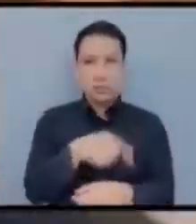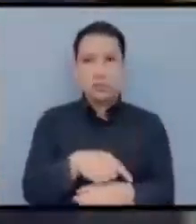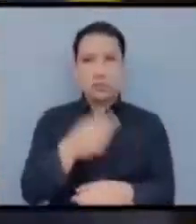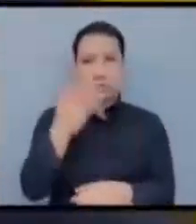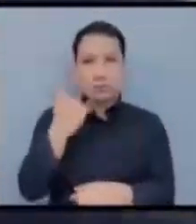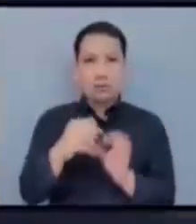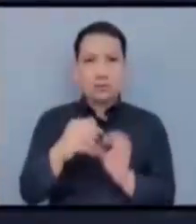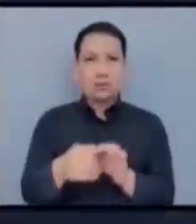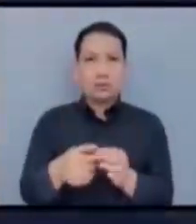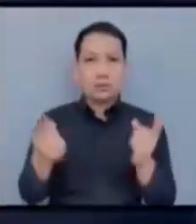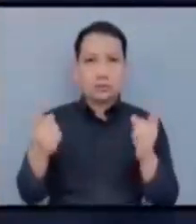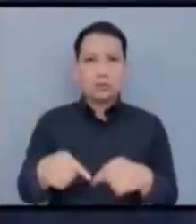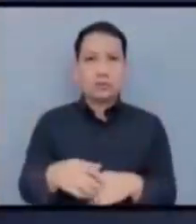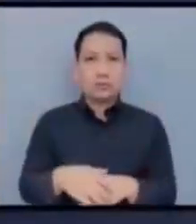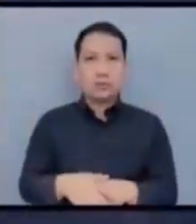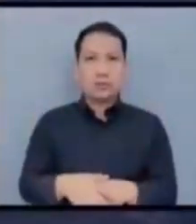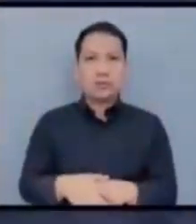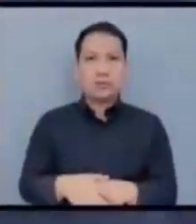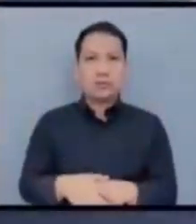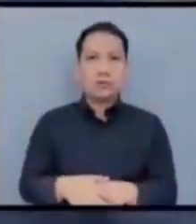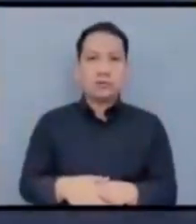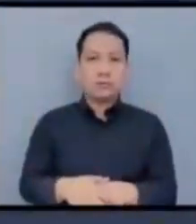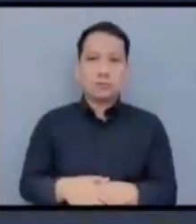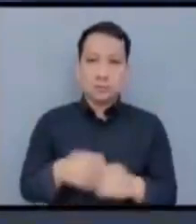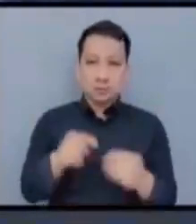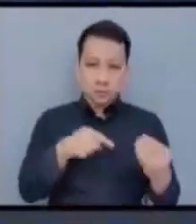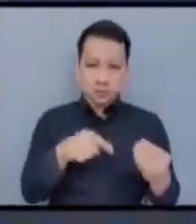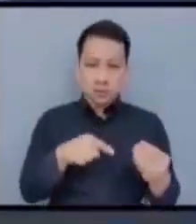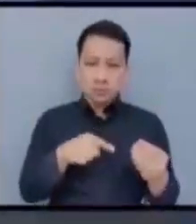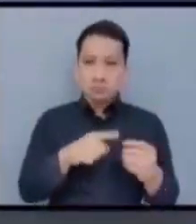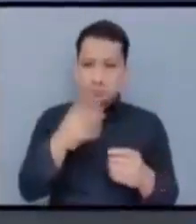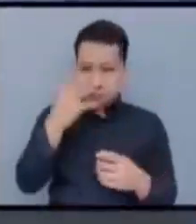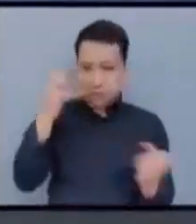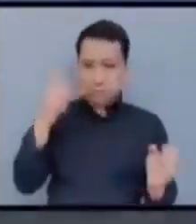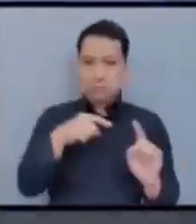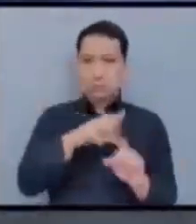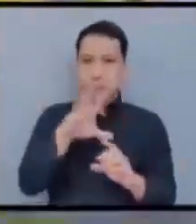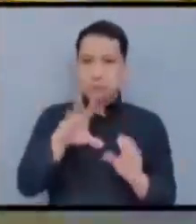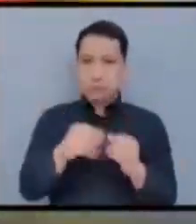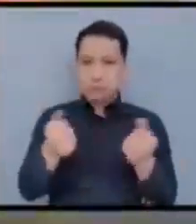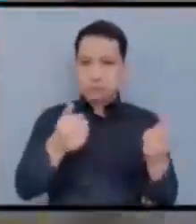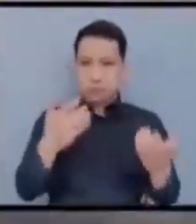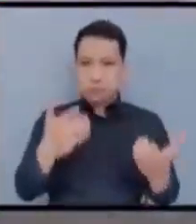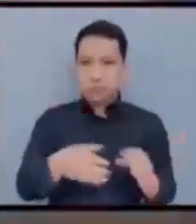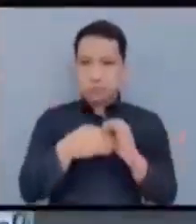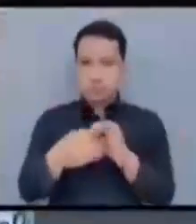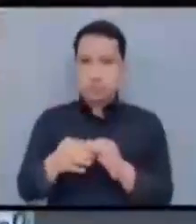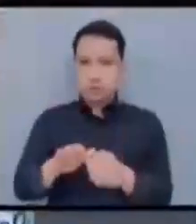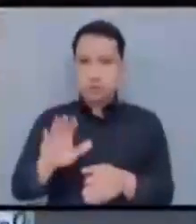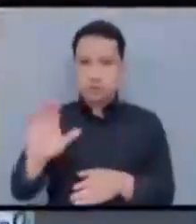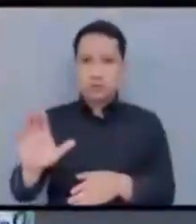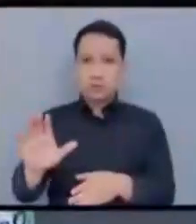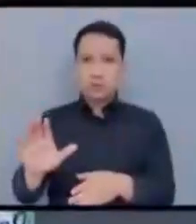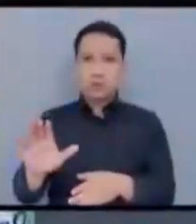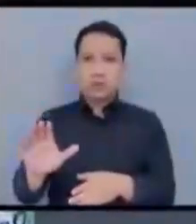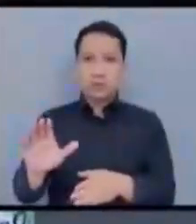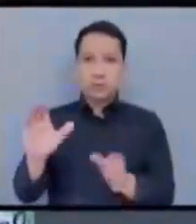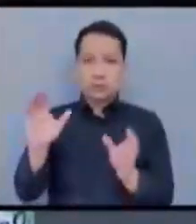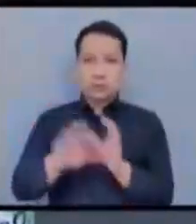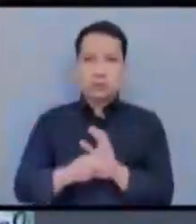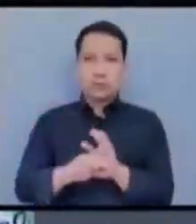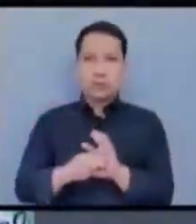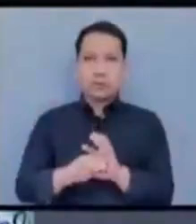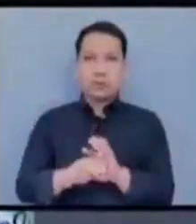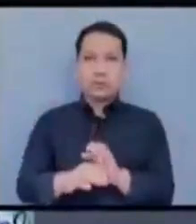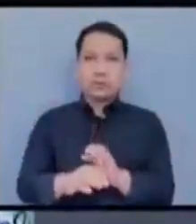insidente. Bukod dito, ay kakaharapin din ito hindi lamang administratibo, kundi maging kasong kriminal. Alam po ng mga tao